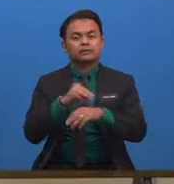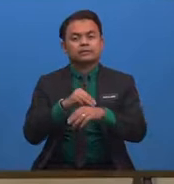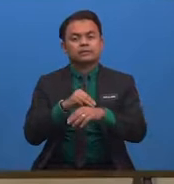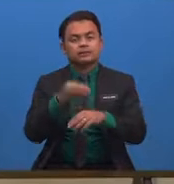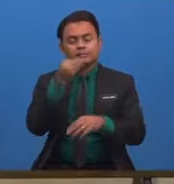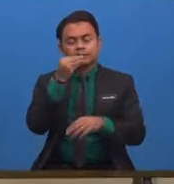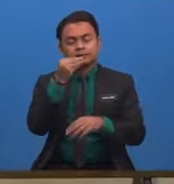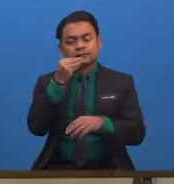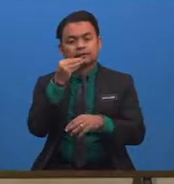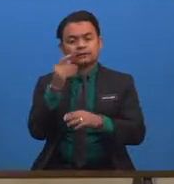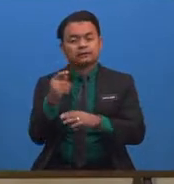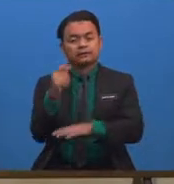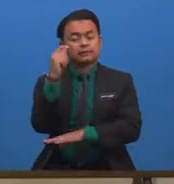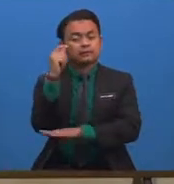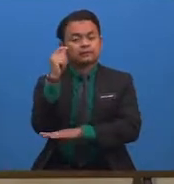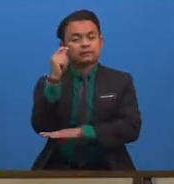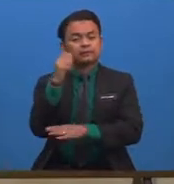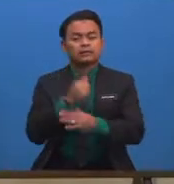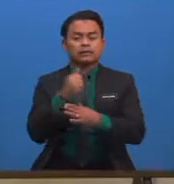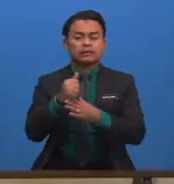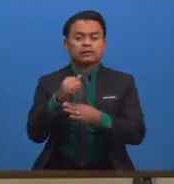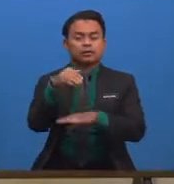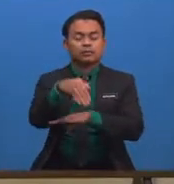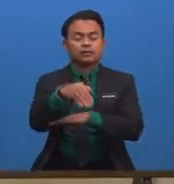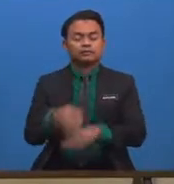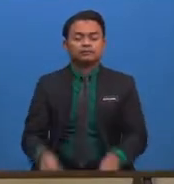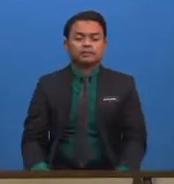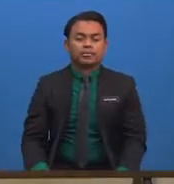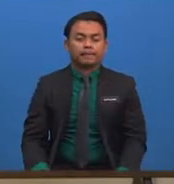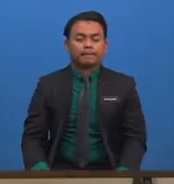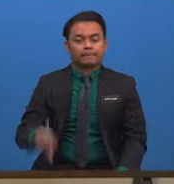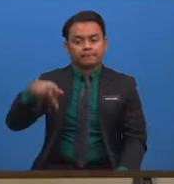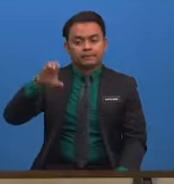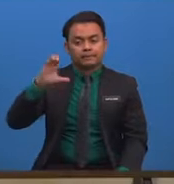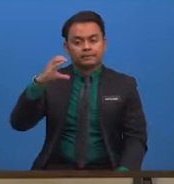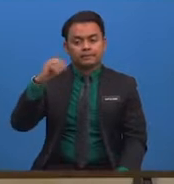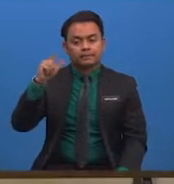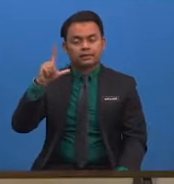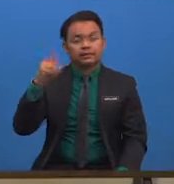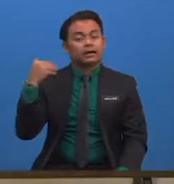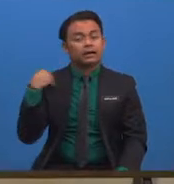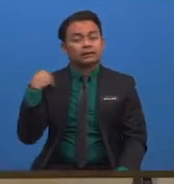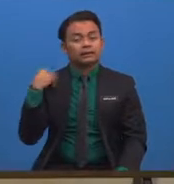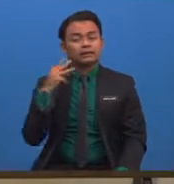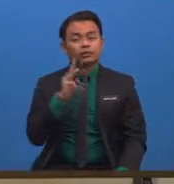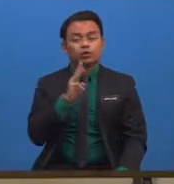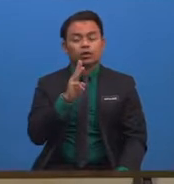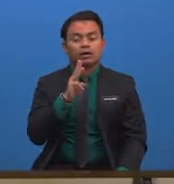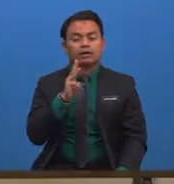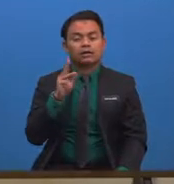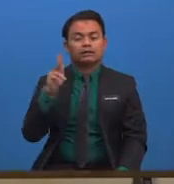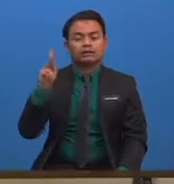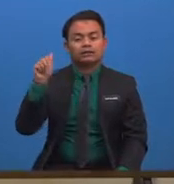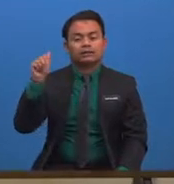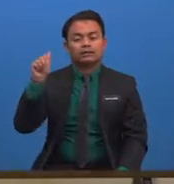makan malam. Tidak lengkap hidangan pecel jika tanpa kuah kacang. Oleh itu, hidangkan kuah kacang